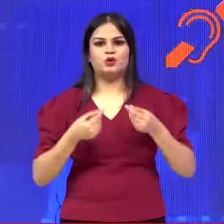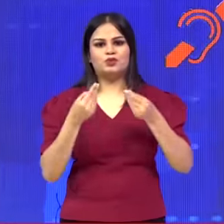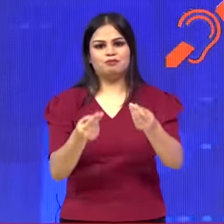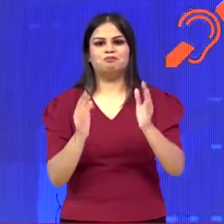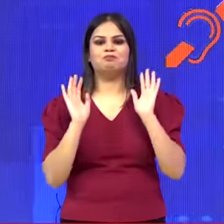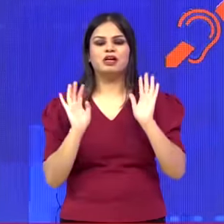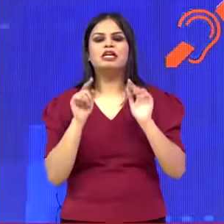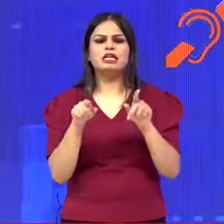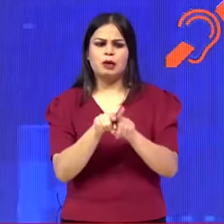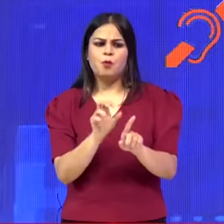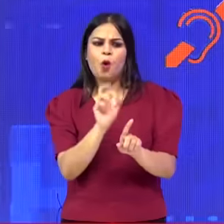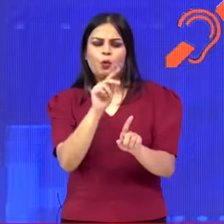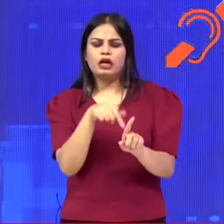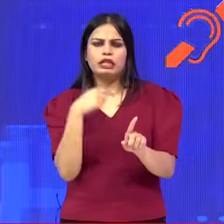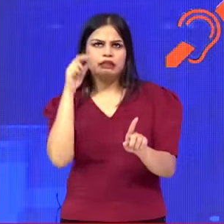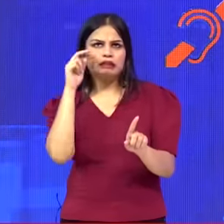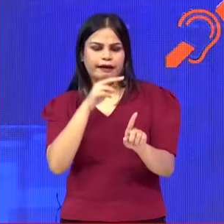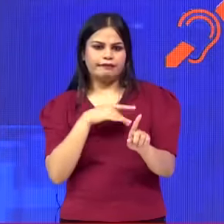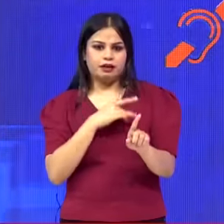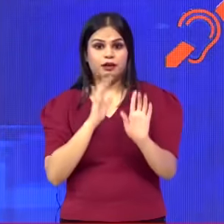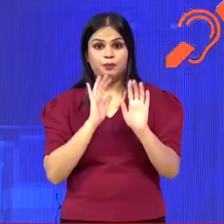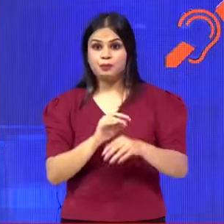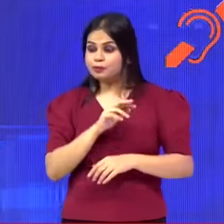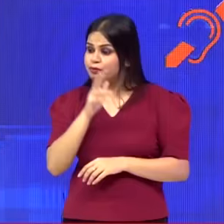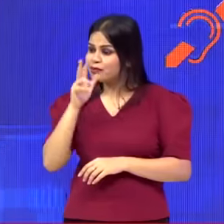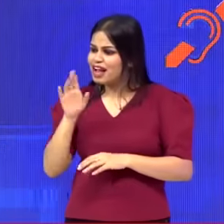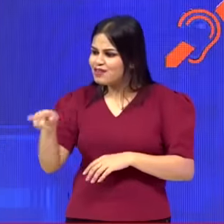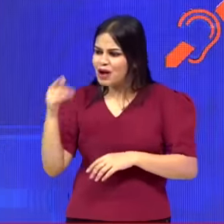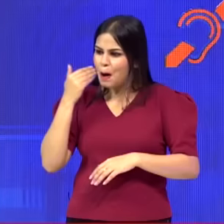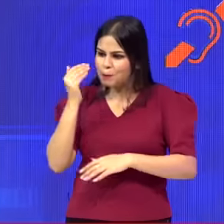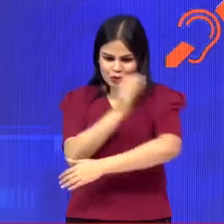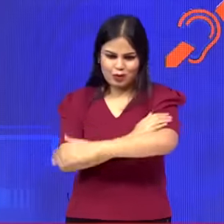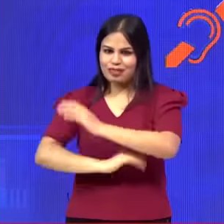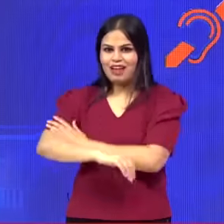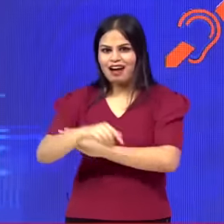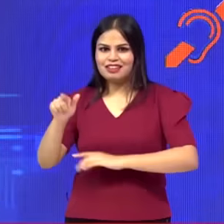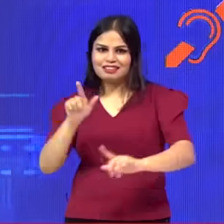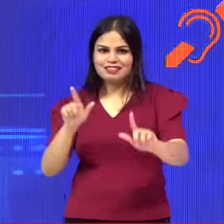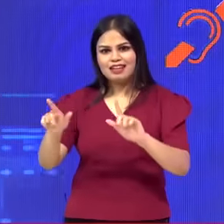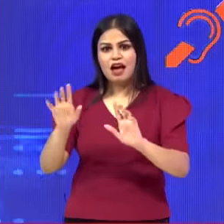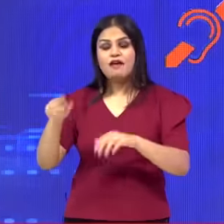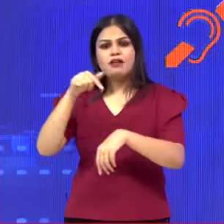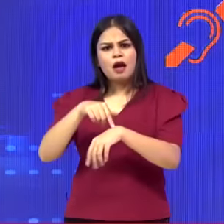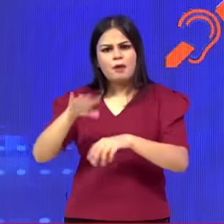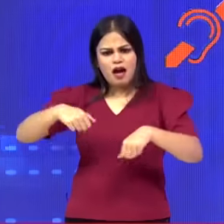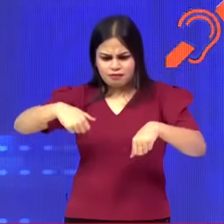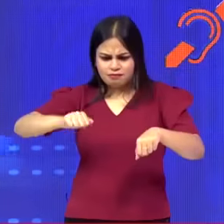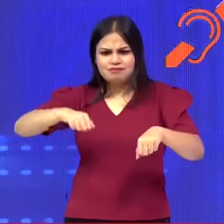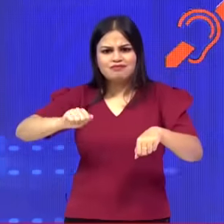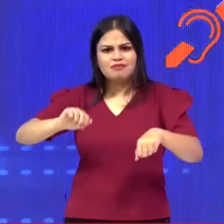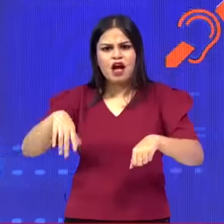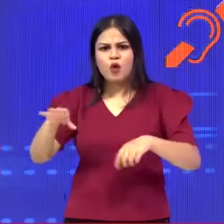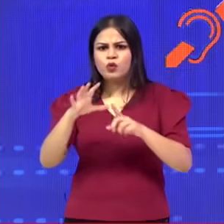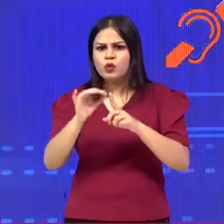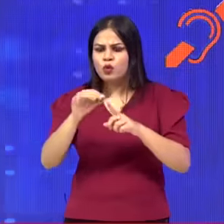प्रीटी ओके। सुल्तान की शूटिंग के दौरान जो एक स्कूटर था आपके पास में, वो स्कूटर लेके आप गायब हुए, गांव में चले गए। हाँ